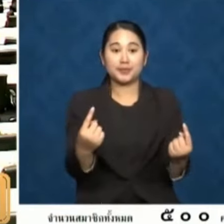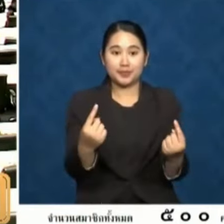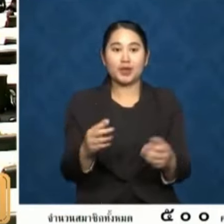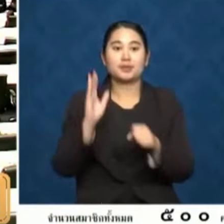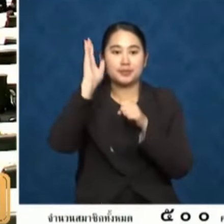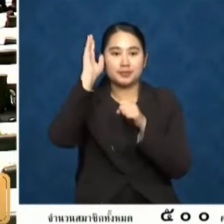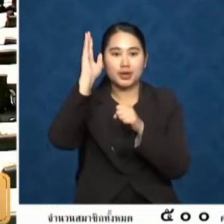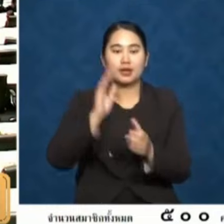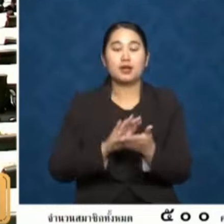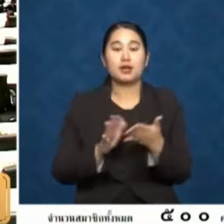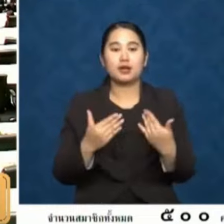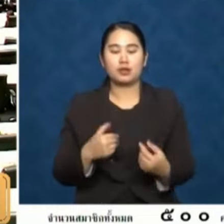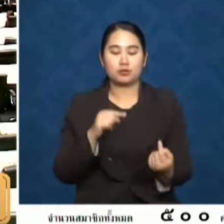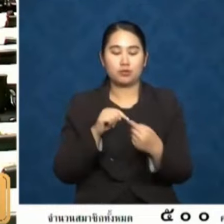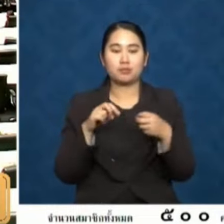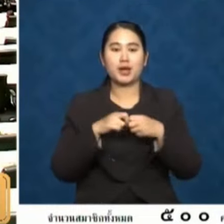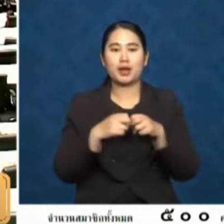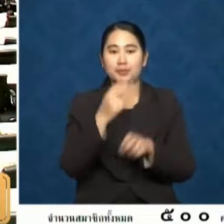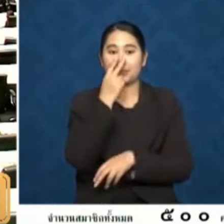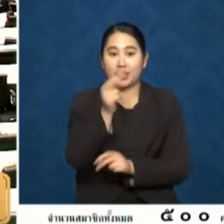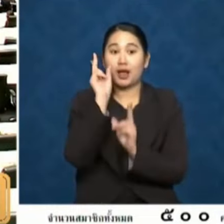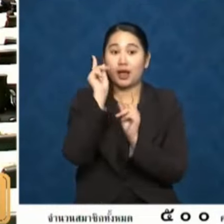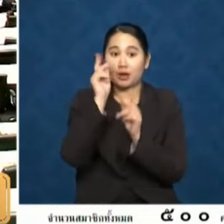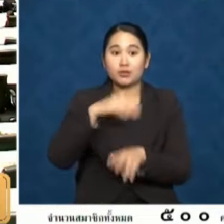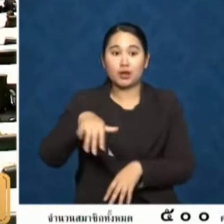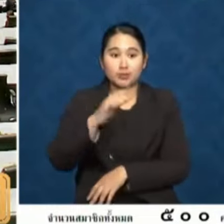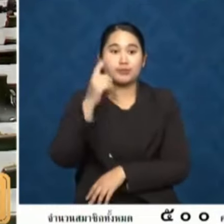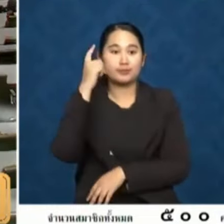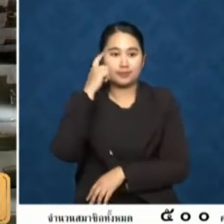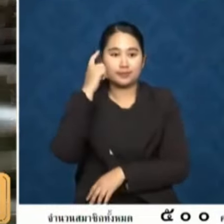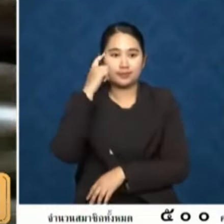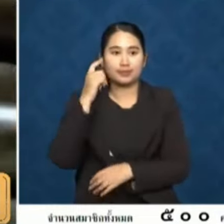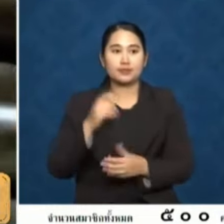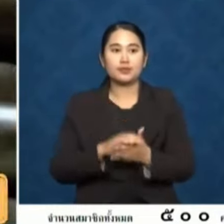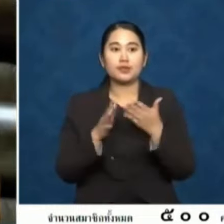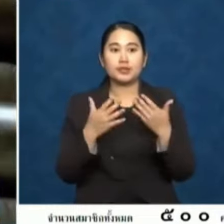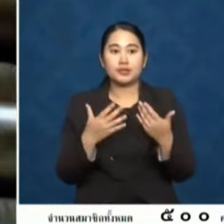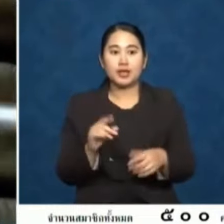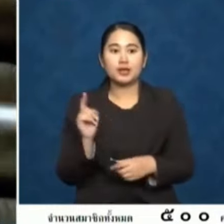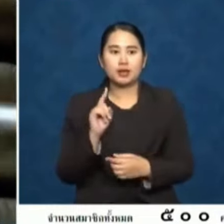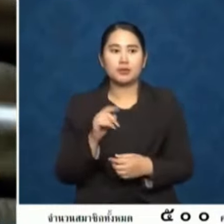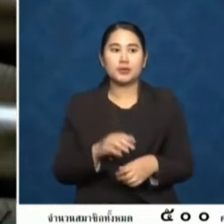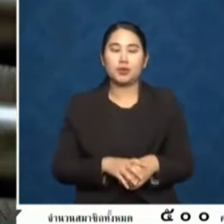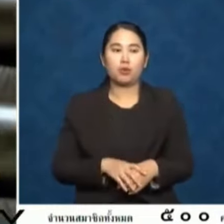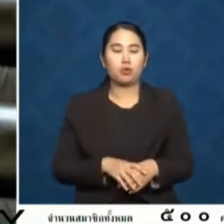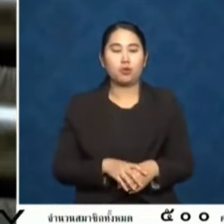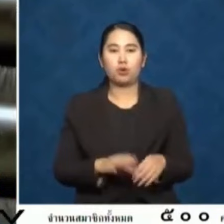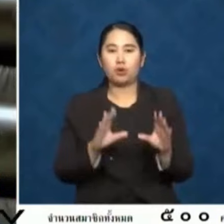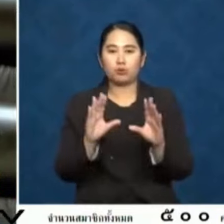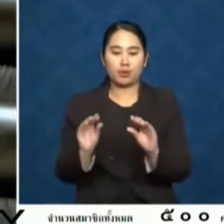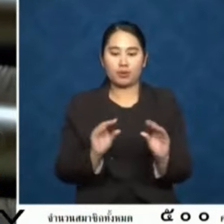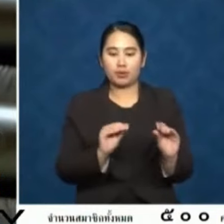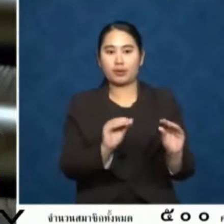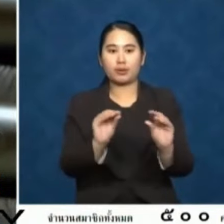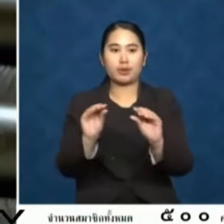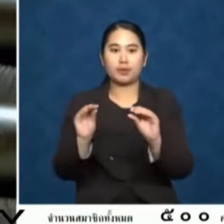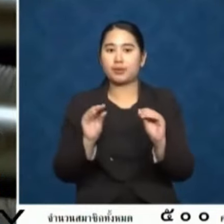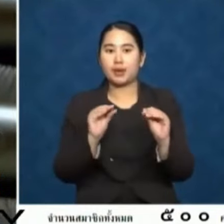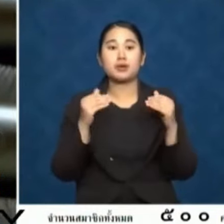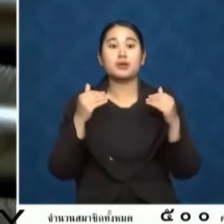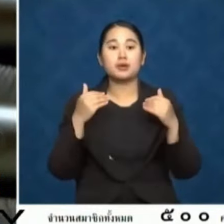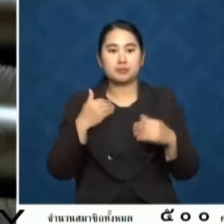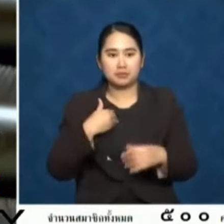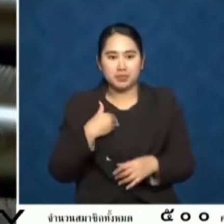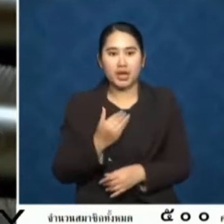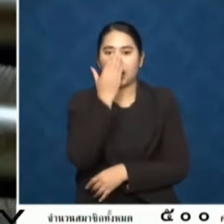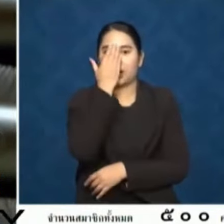คือสถานการณ์ที่เกิดขึ้นตามข่าวที่เรารับทราบกันแล้วเกิดแรงกระเพื่อมในสังคมจาก